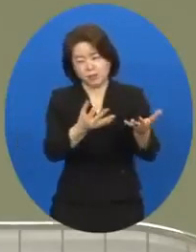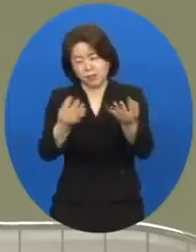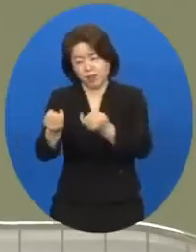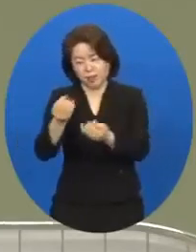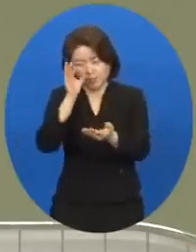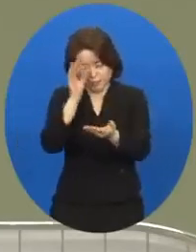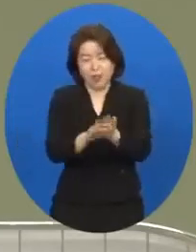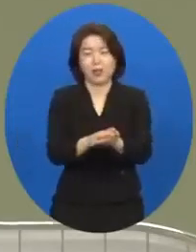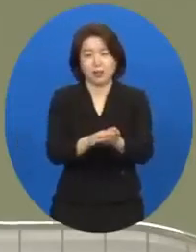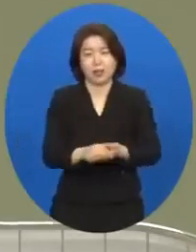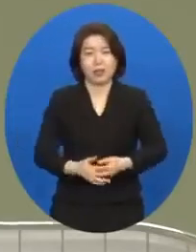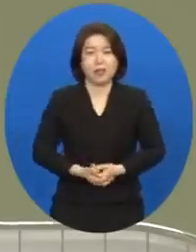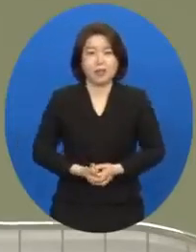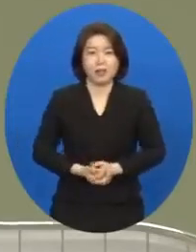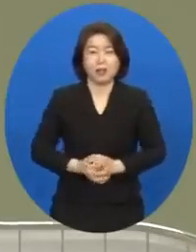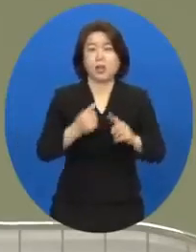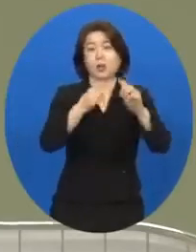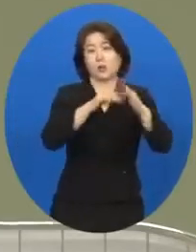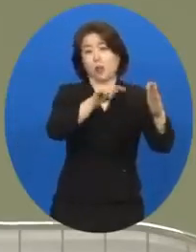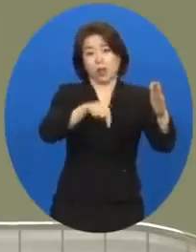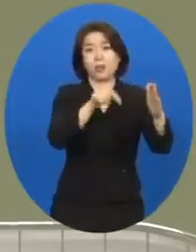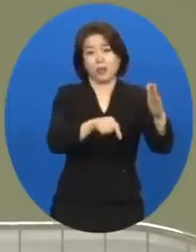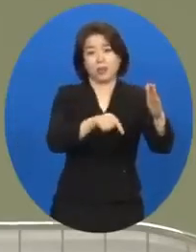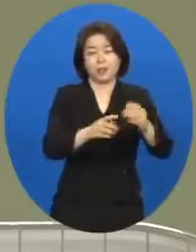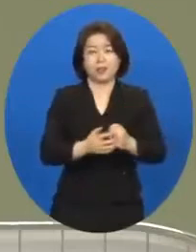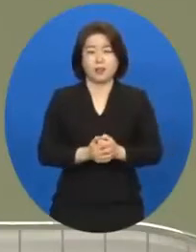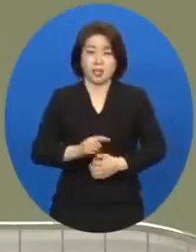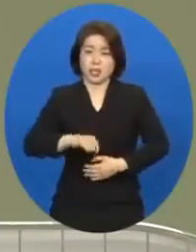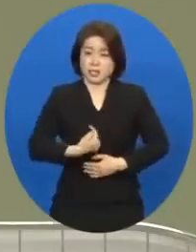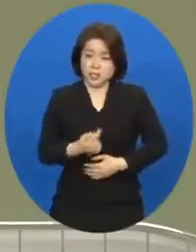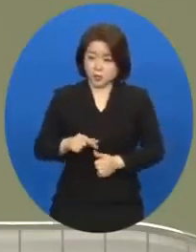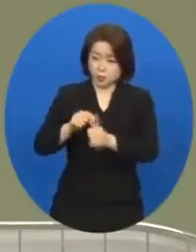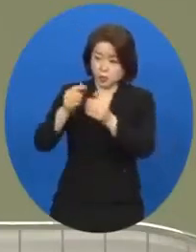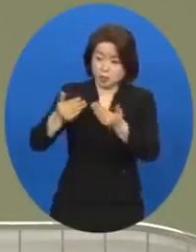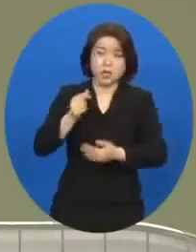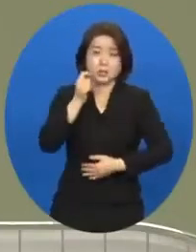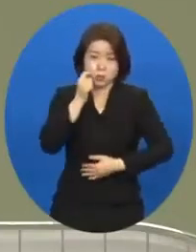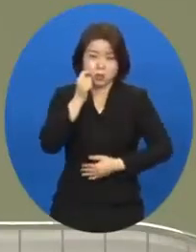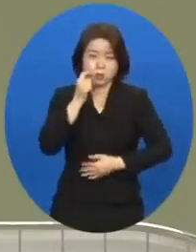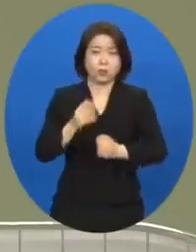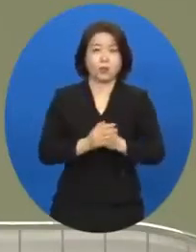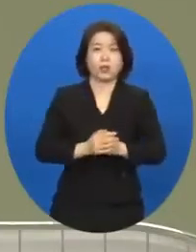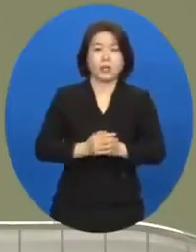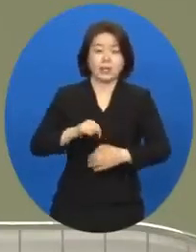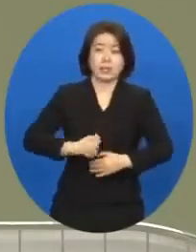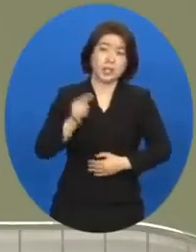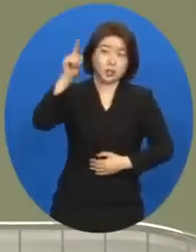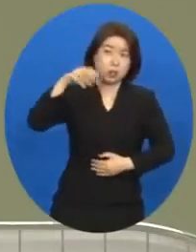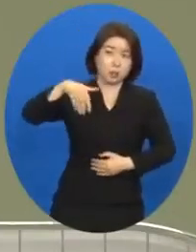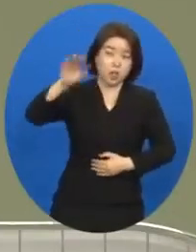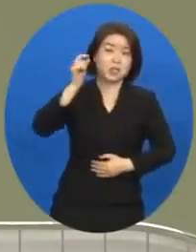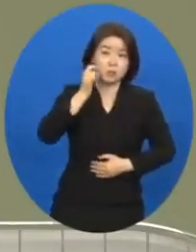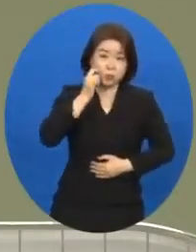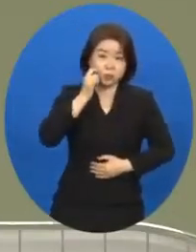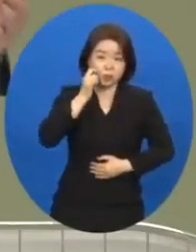보았어요. 교회 안에 있으면서도 본인도 구원받지 못하고 자기도 천국에 들어가지